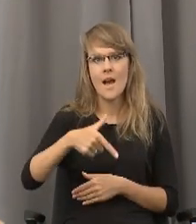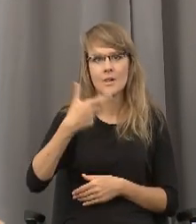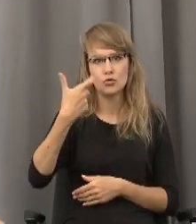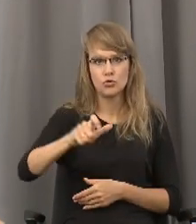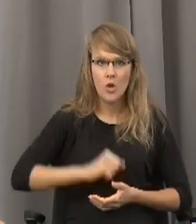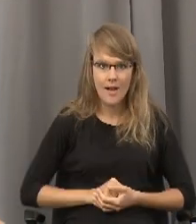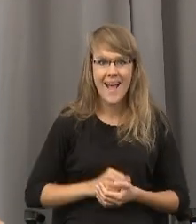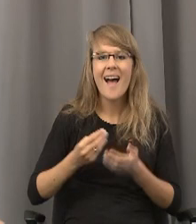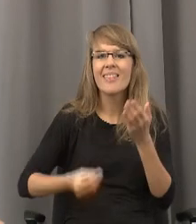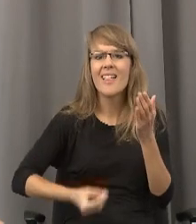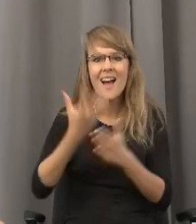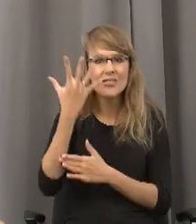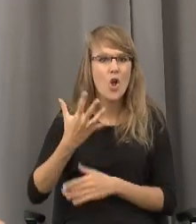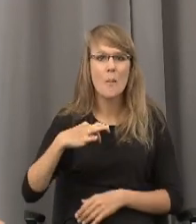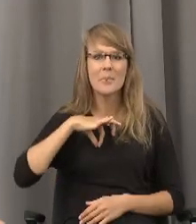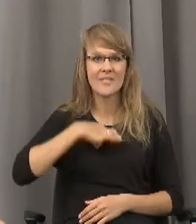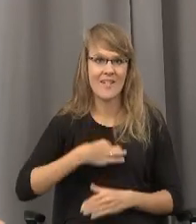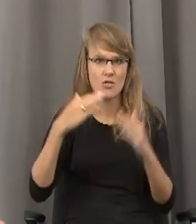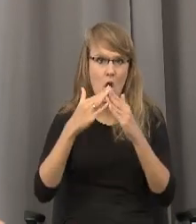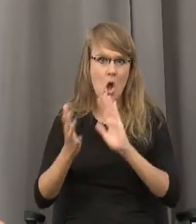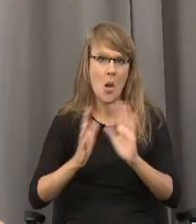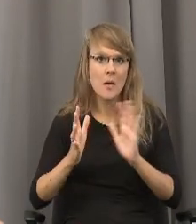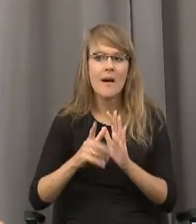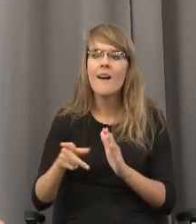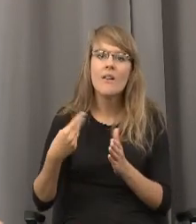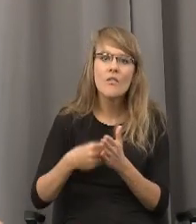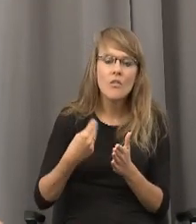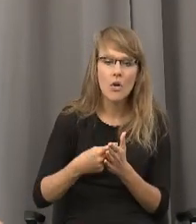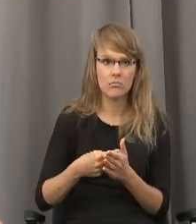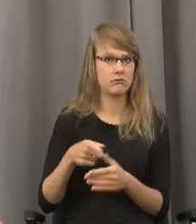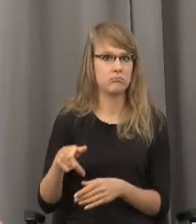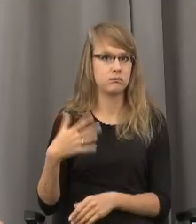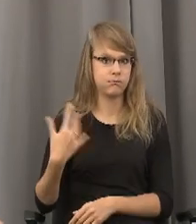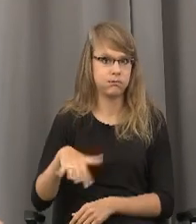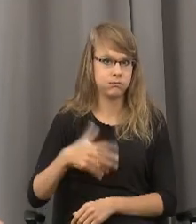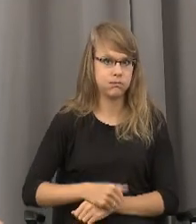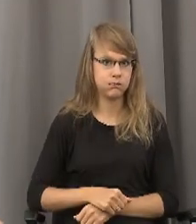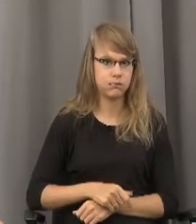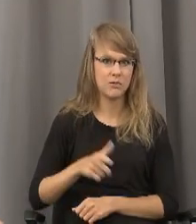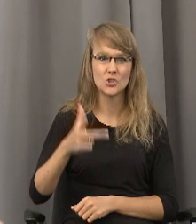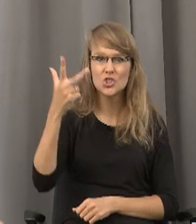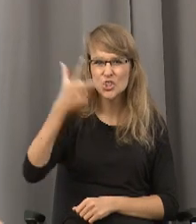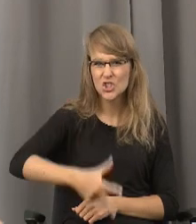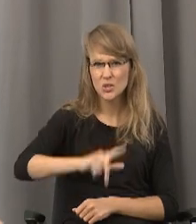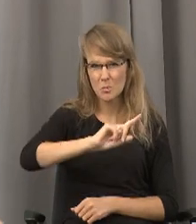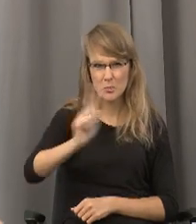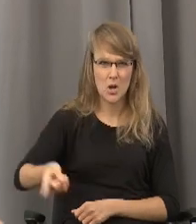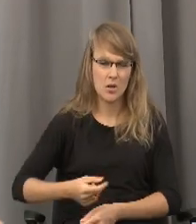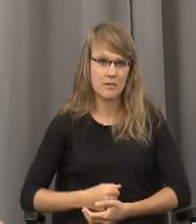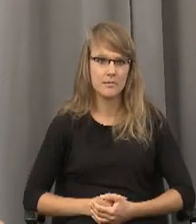i najdroższe prywatne domy opieki. Kwota już niebotyczna, grubo ponad 3000